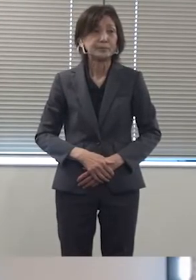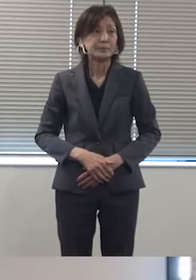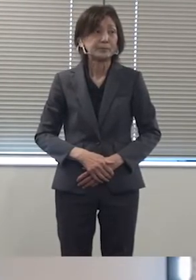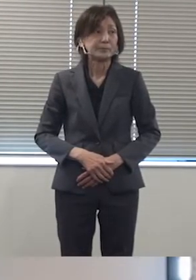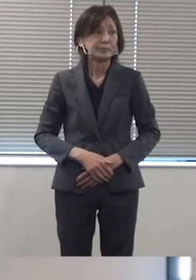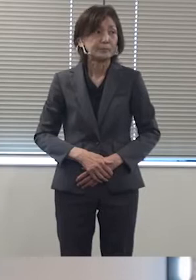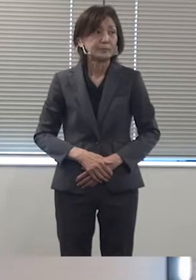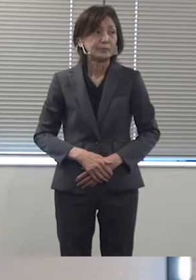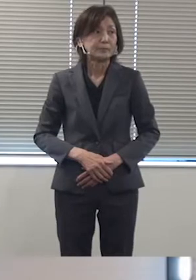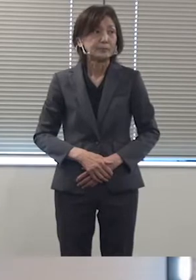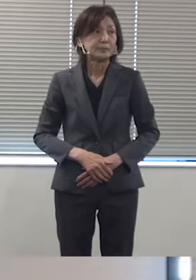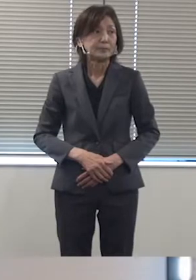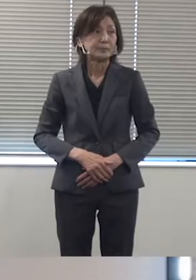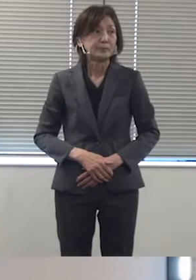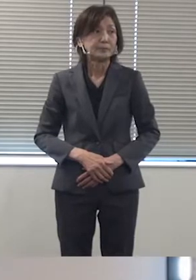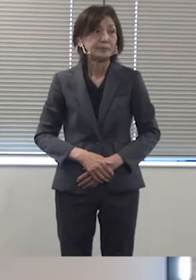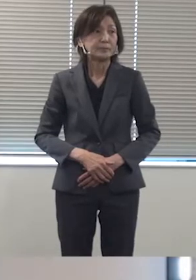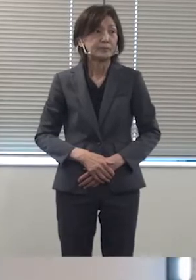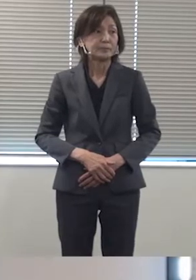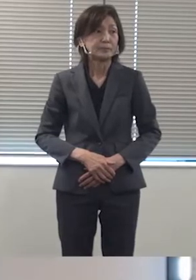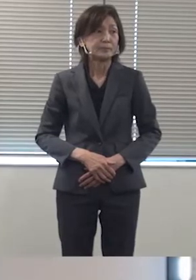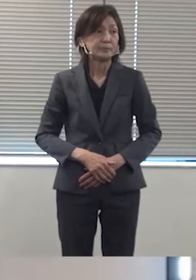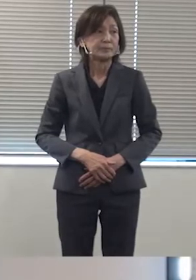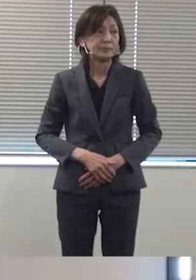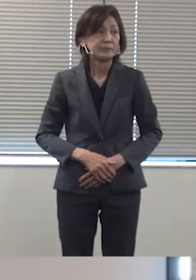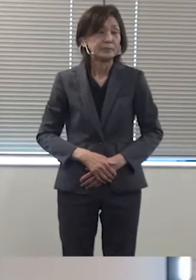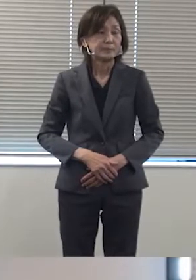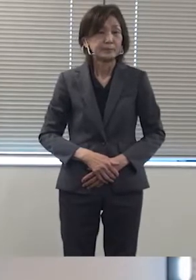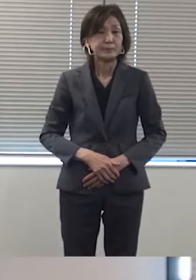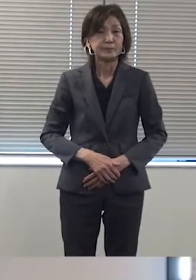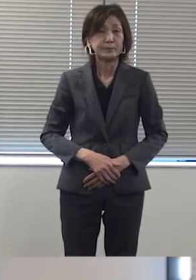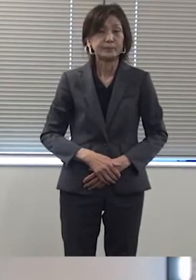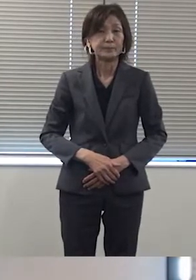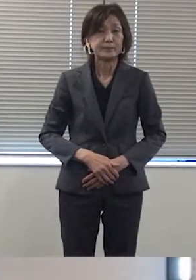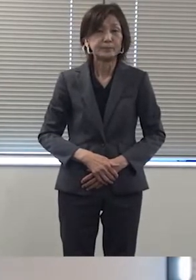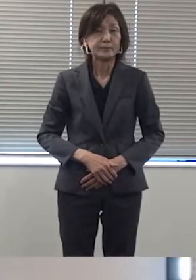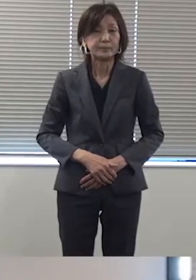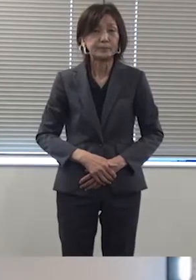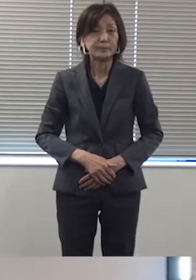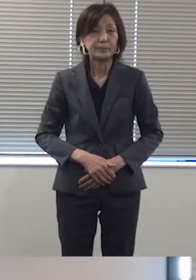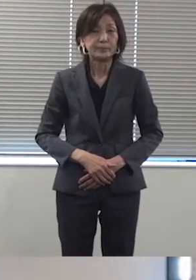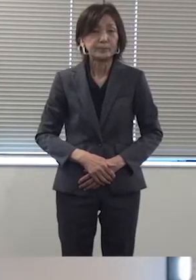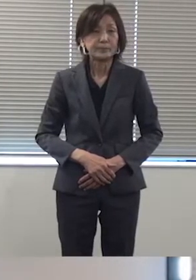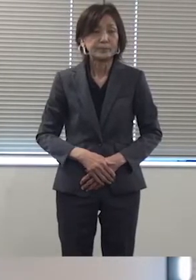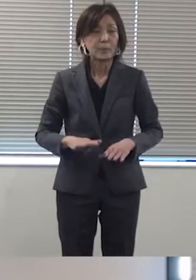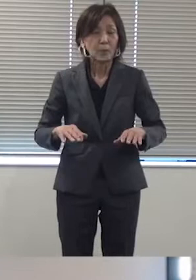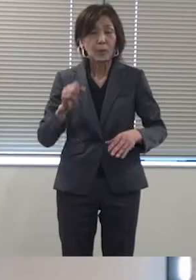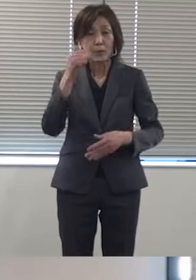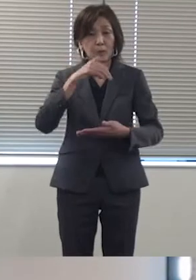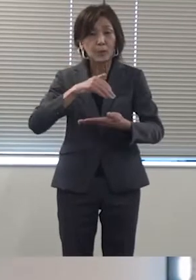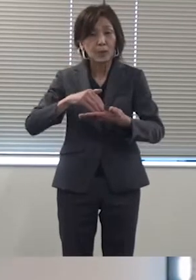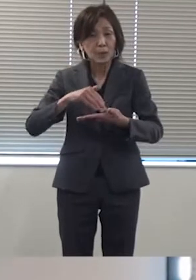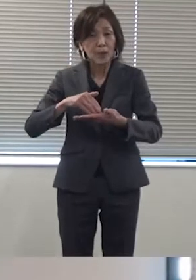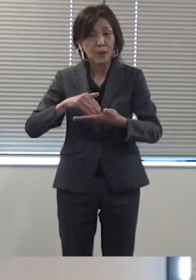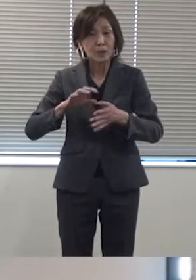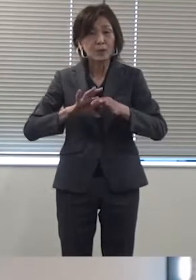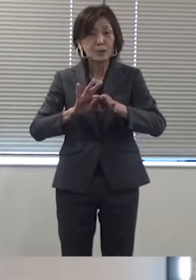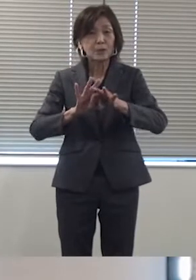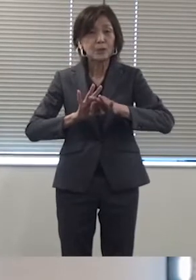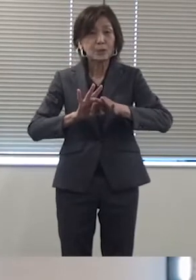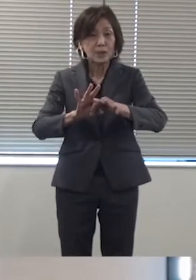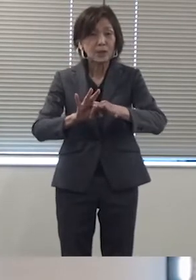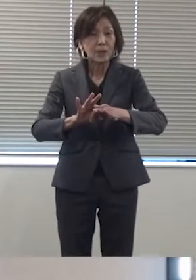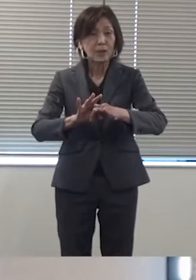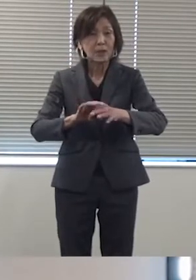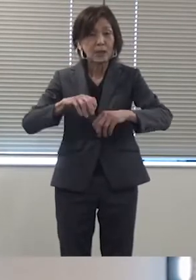ご新聞の方です。今回の予算でですね、厳しい財政状況の中でです